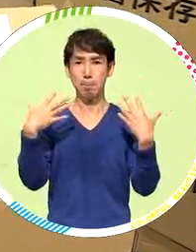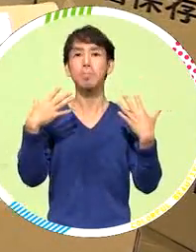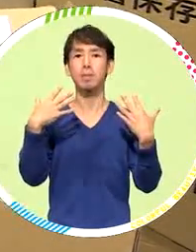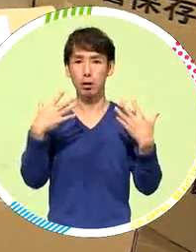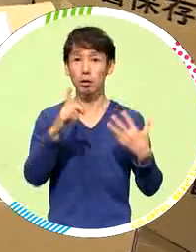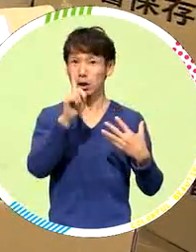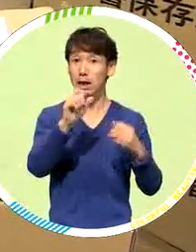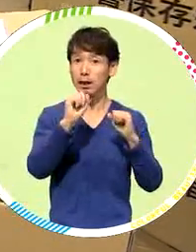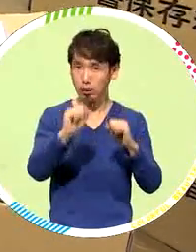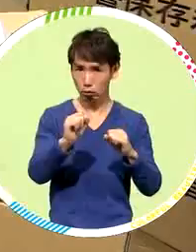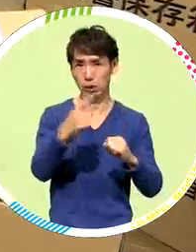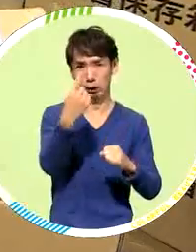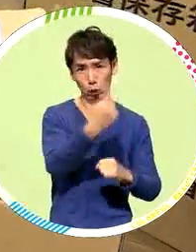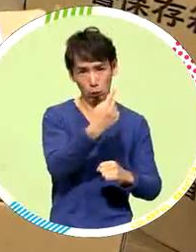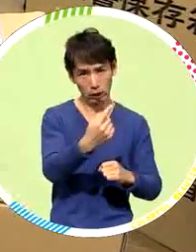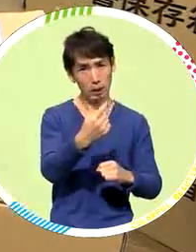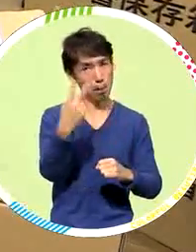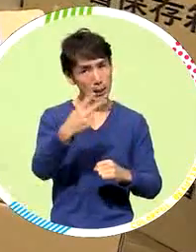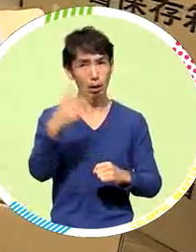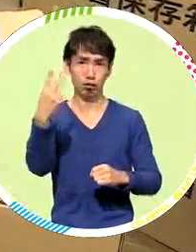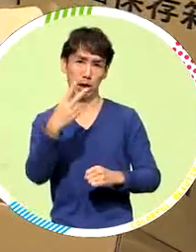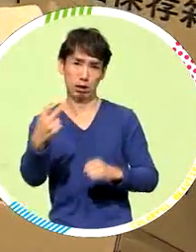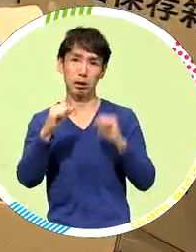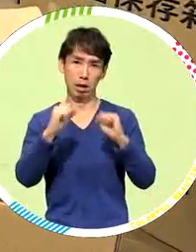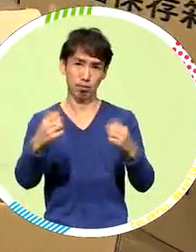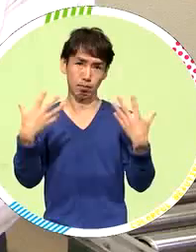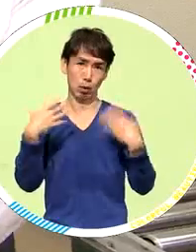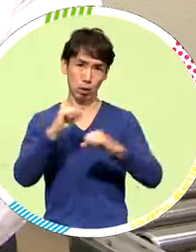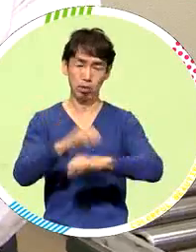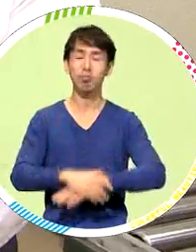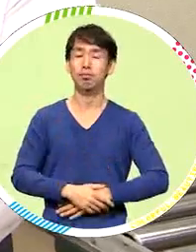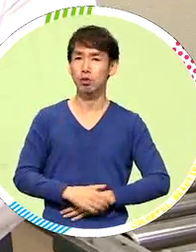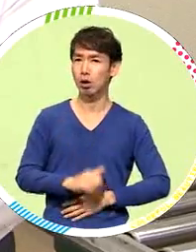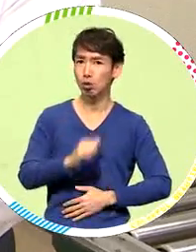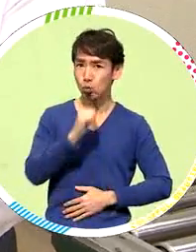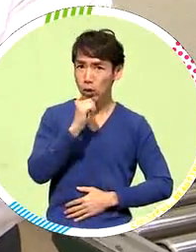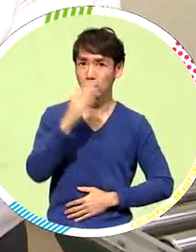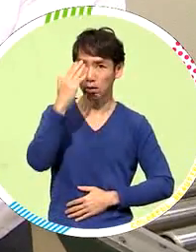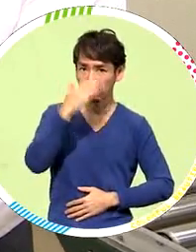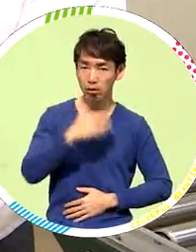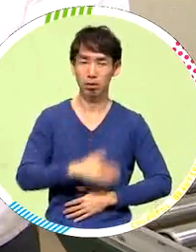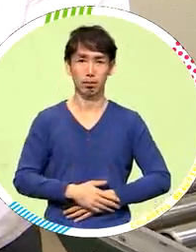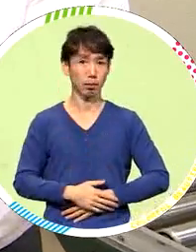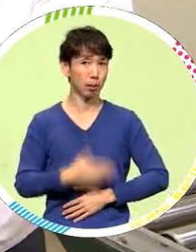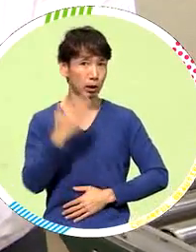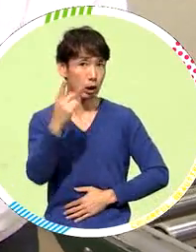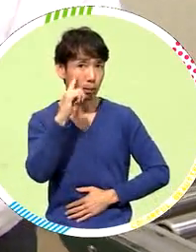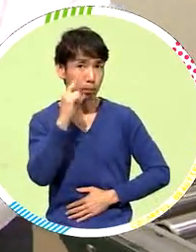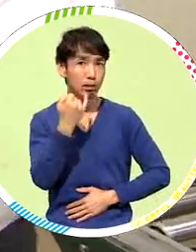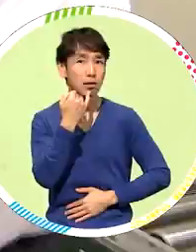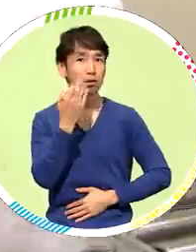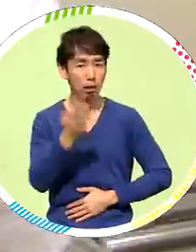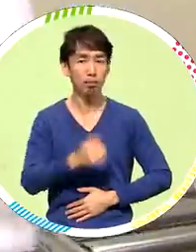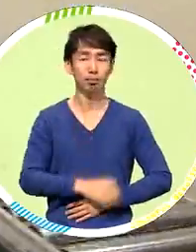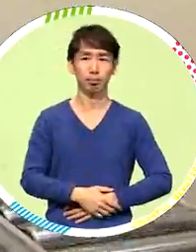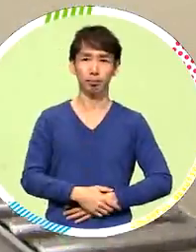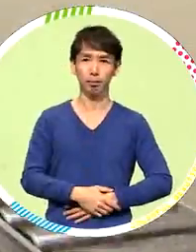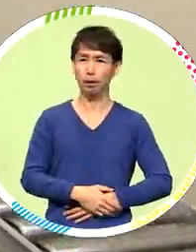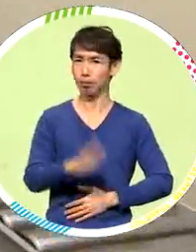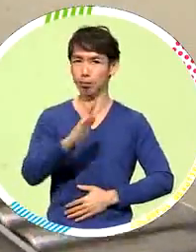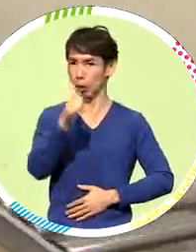とか2つとか一人とか二人すごく少ないんですねじゃあちょっとの今同じちょっと聞いてみてもいいですかね